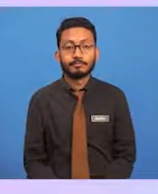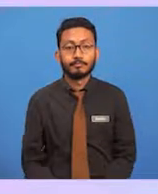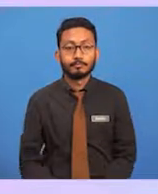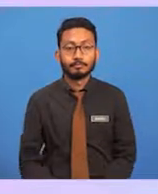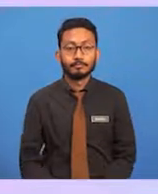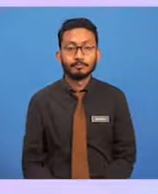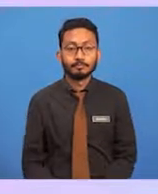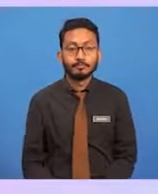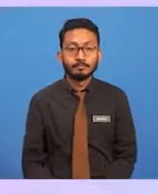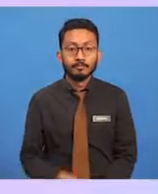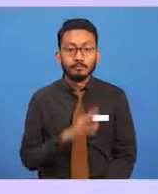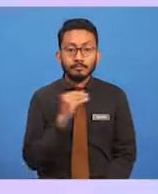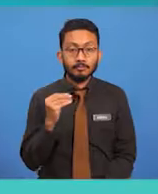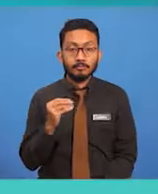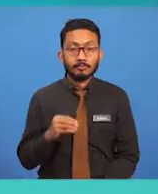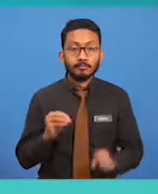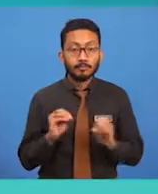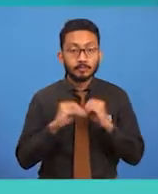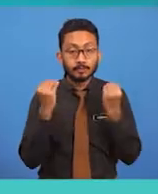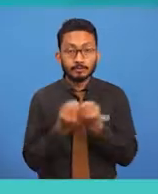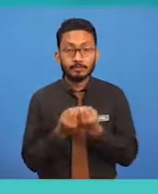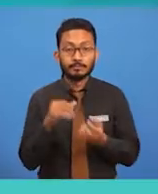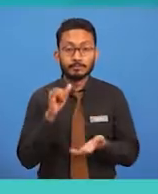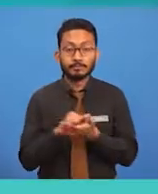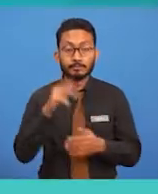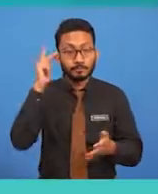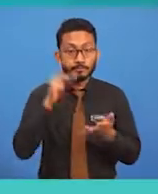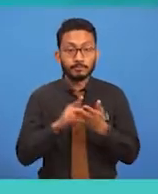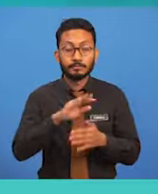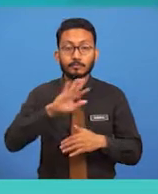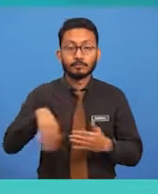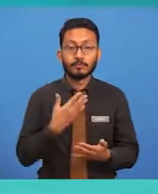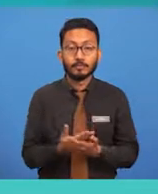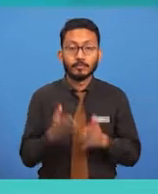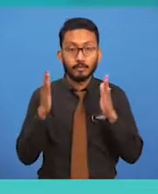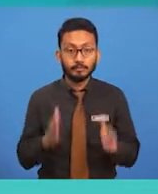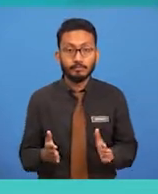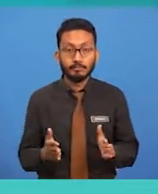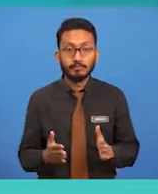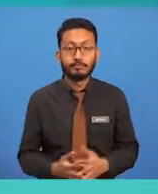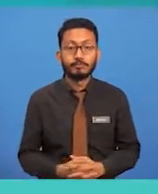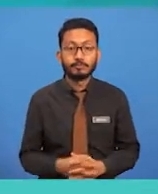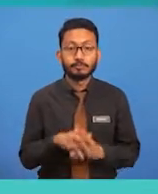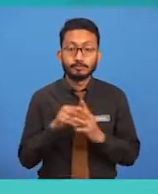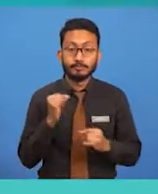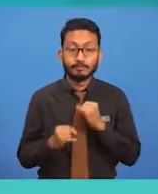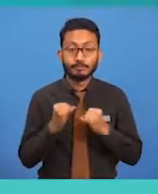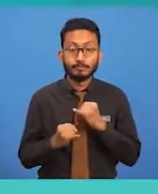itu dikenali umum. Mari kita lihat pula subtopik yang terakhir kita pada hari